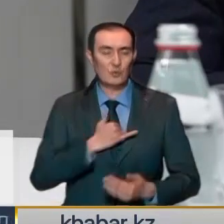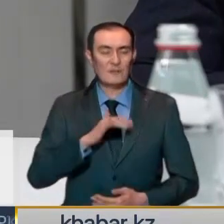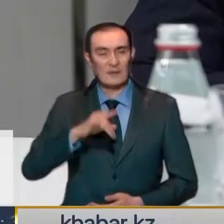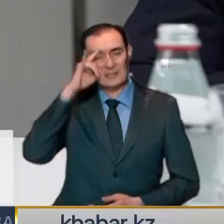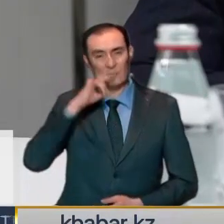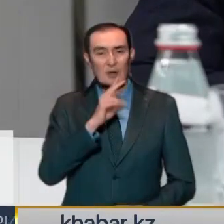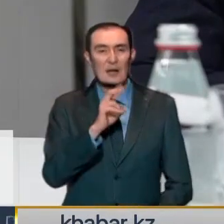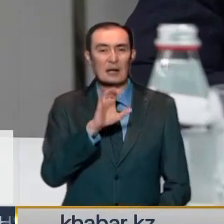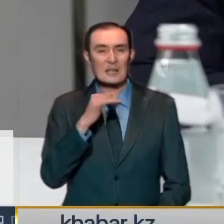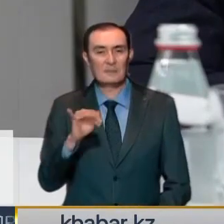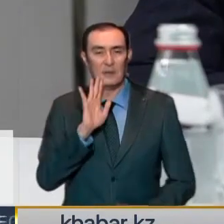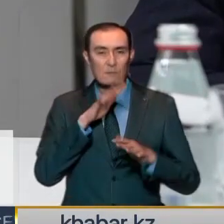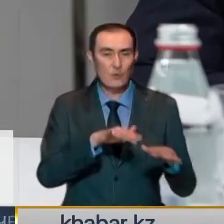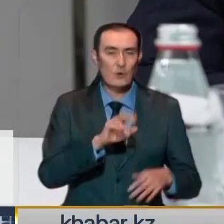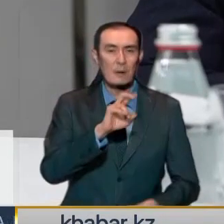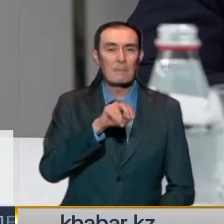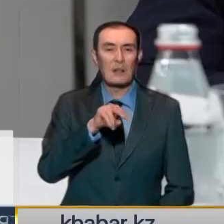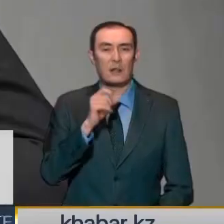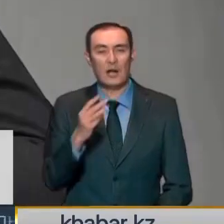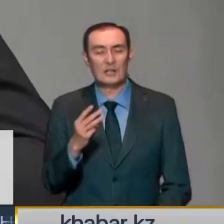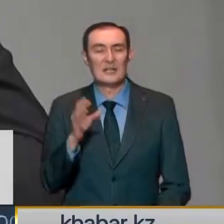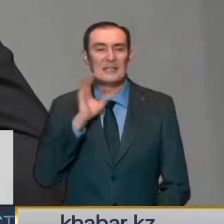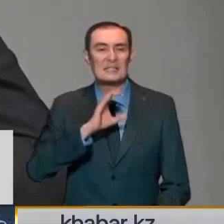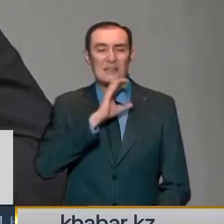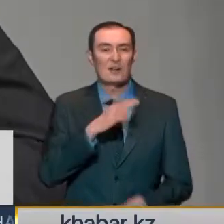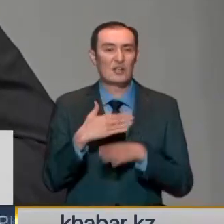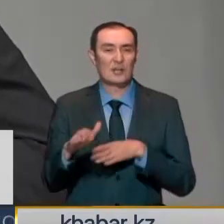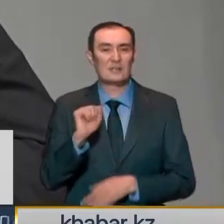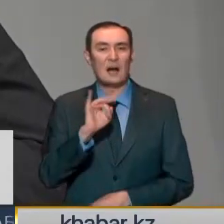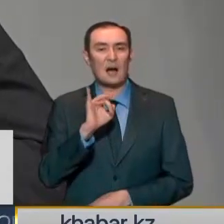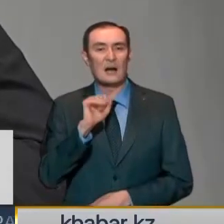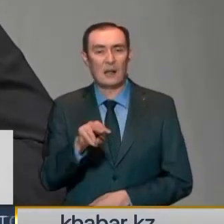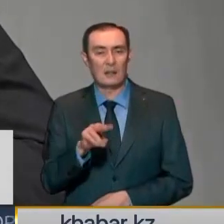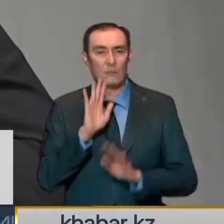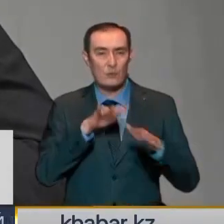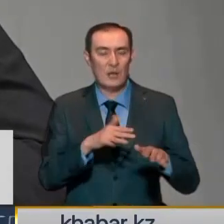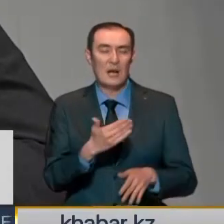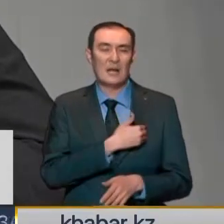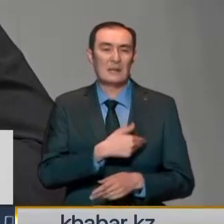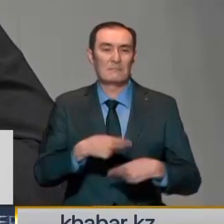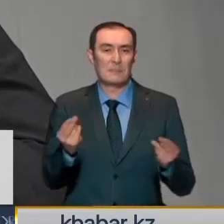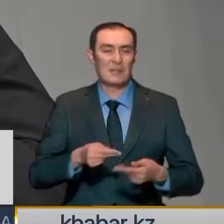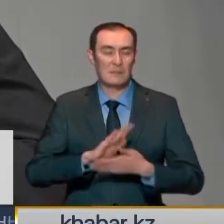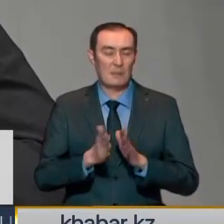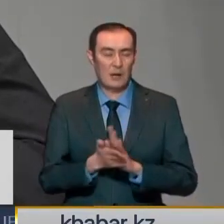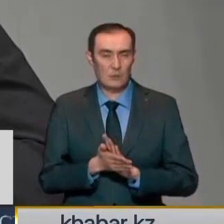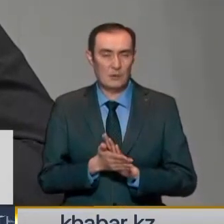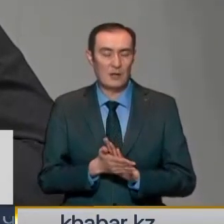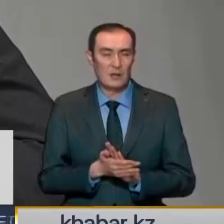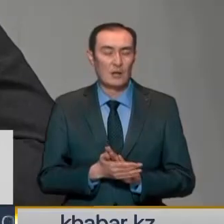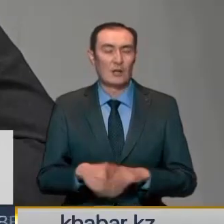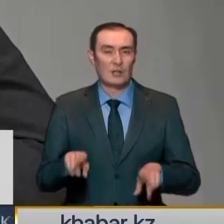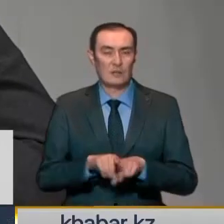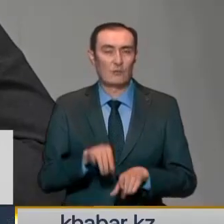Это Каспийское море, это Балхаш, это Северный Арал. Хотим совместно с вами подписать эти два меморандума. Это, я думаю, будет